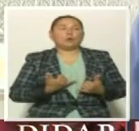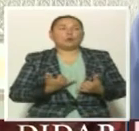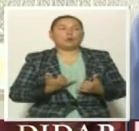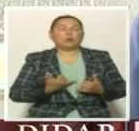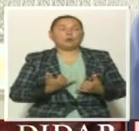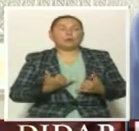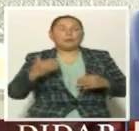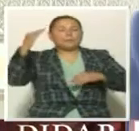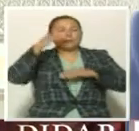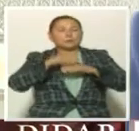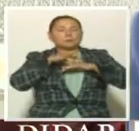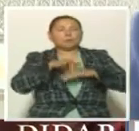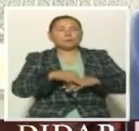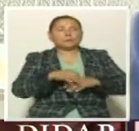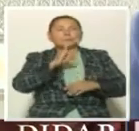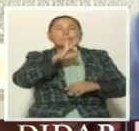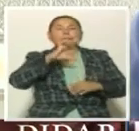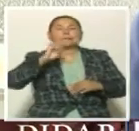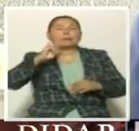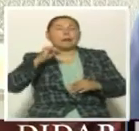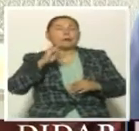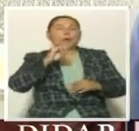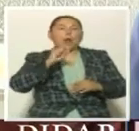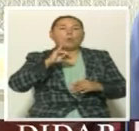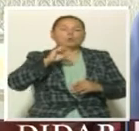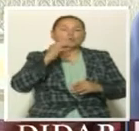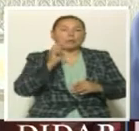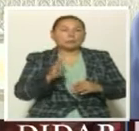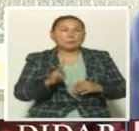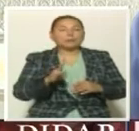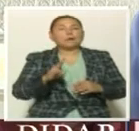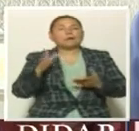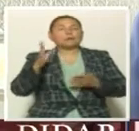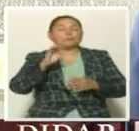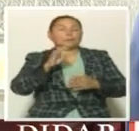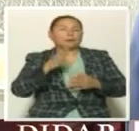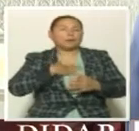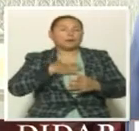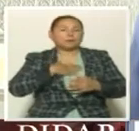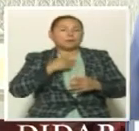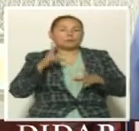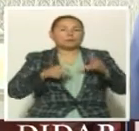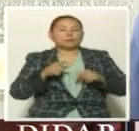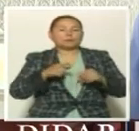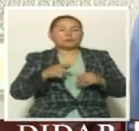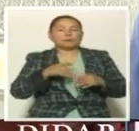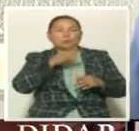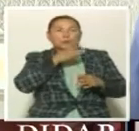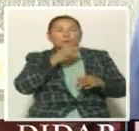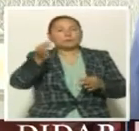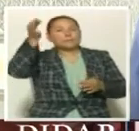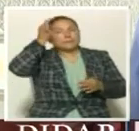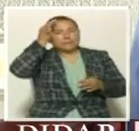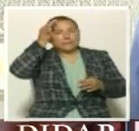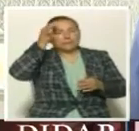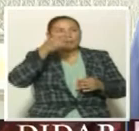атқан іс-шарамыз Есенғали Раушанов ақын ағамыздың 65 жылдығына орай еске алу кеші.